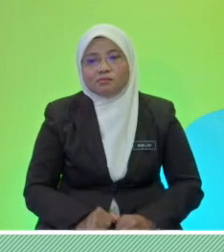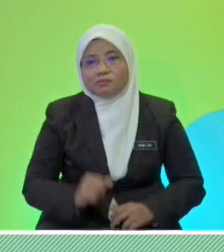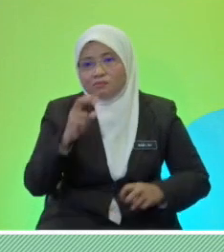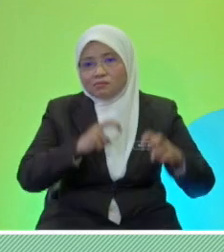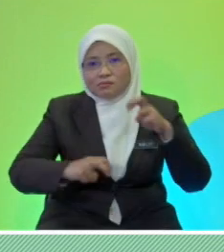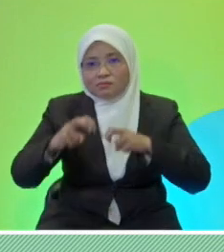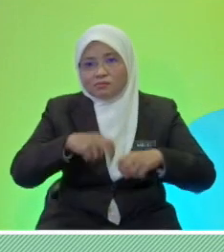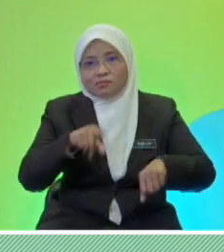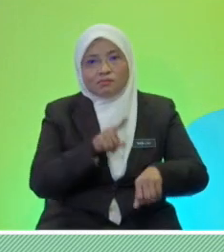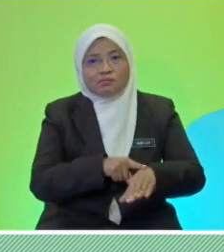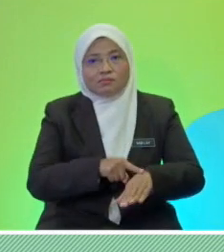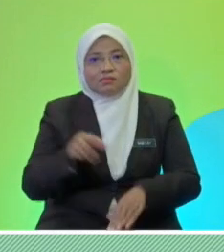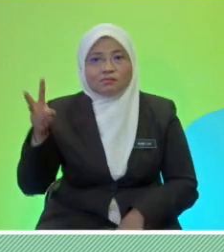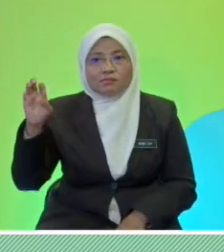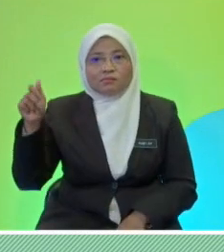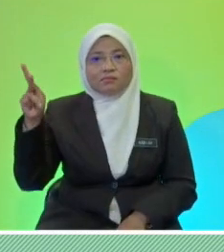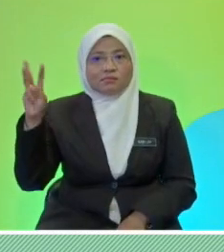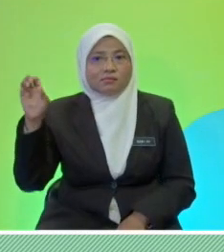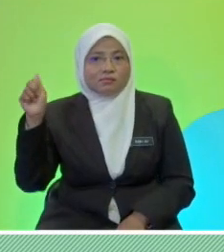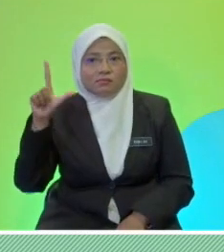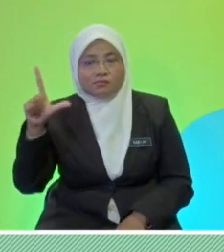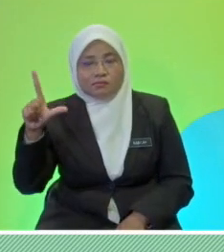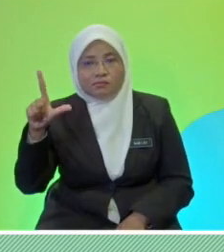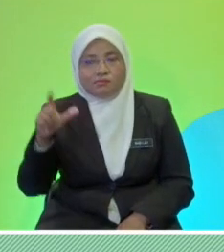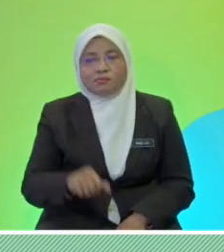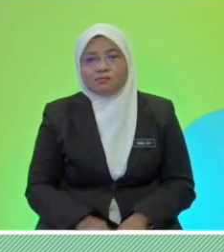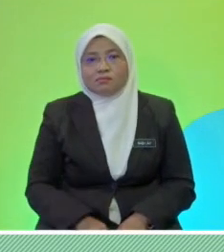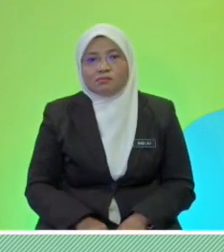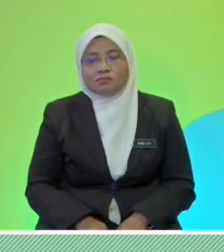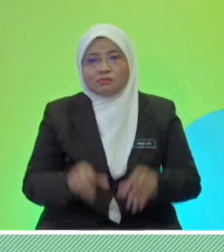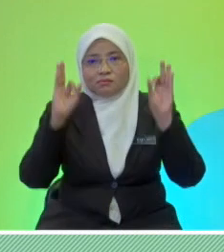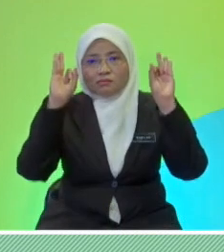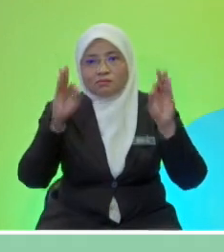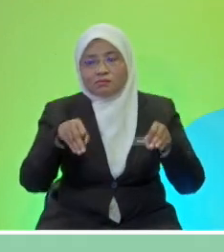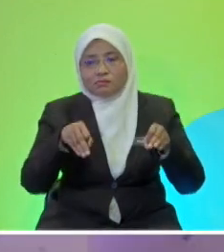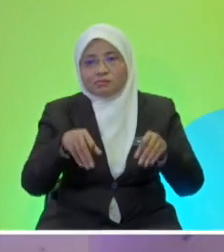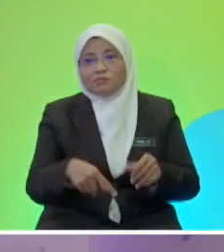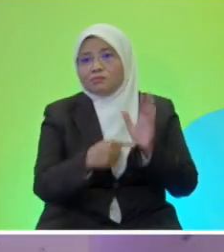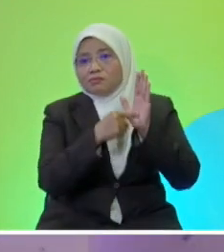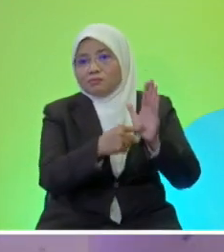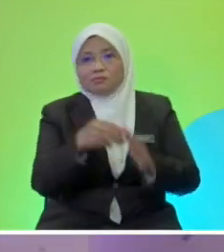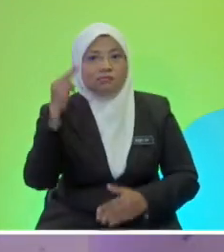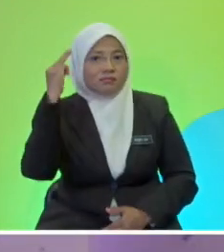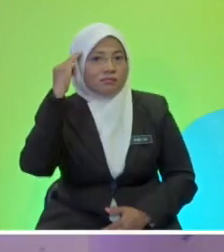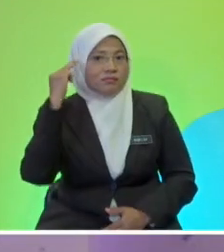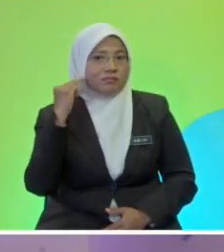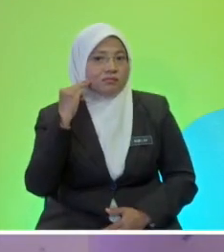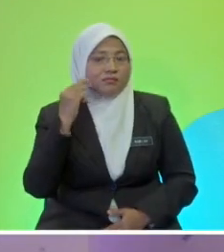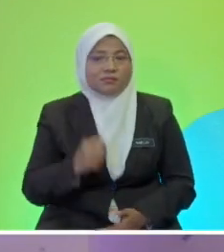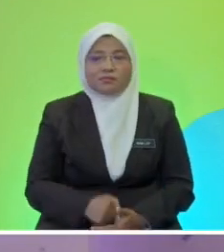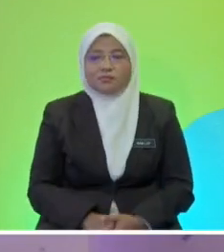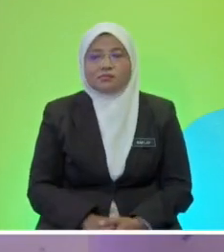dimakmal seperti kita buat tadi oke kemudian keputusan analisis ini dibentangkan di Mahkamah Oke kita ada terapi Jane